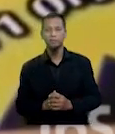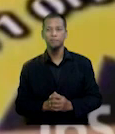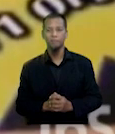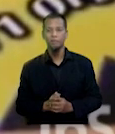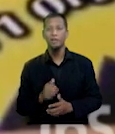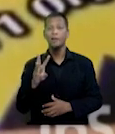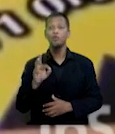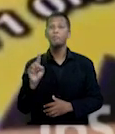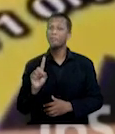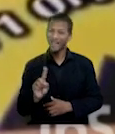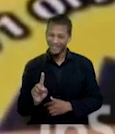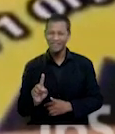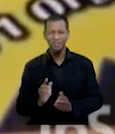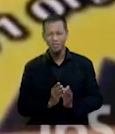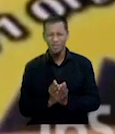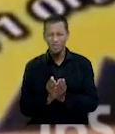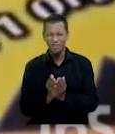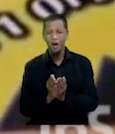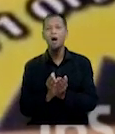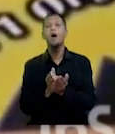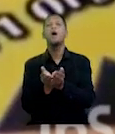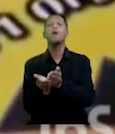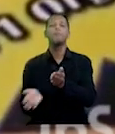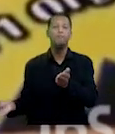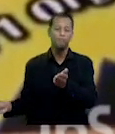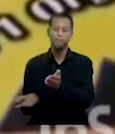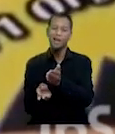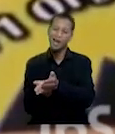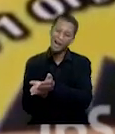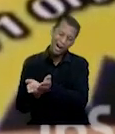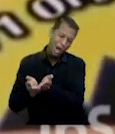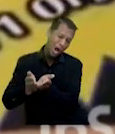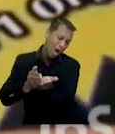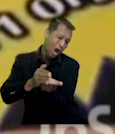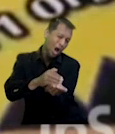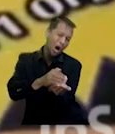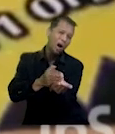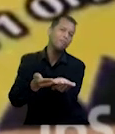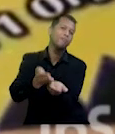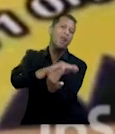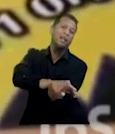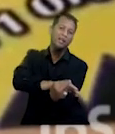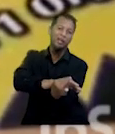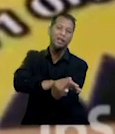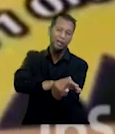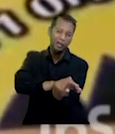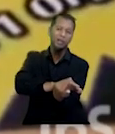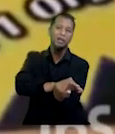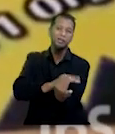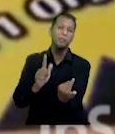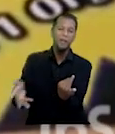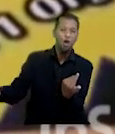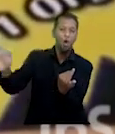berlayar dari pantai, mereka hendak kembali untuk ke pantai kembali. Diterjang gelombang sehingga